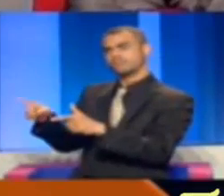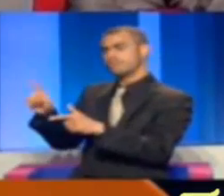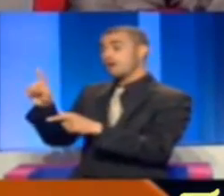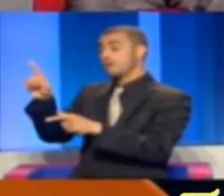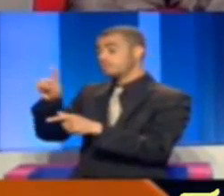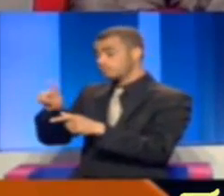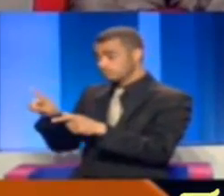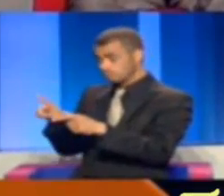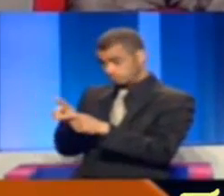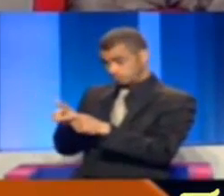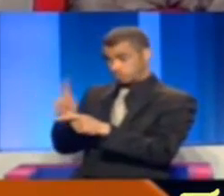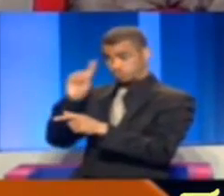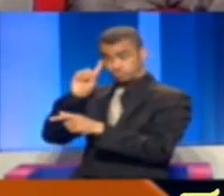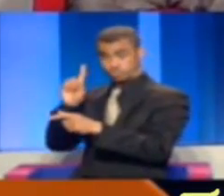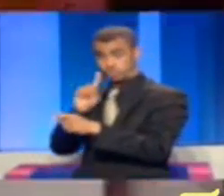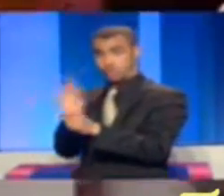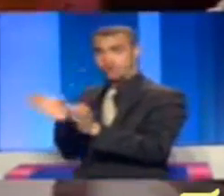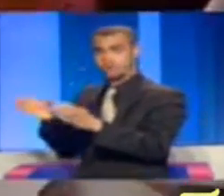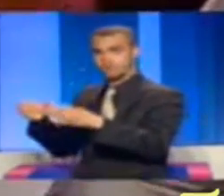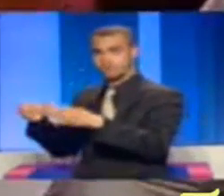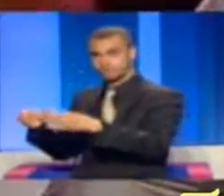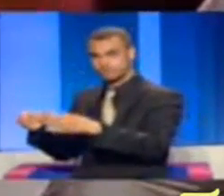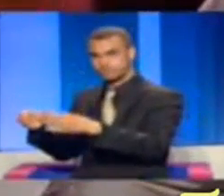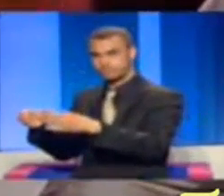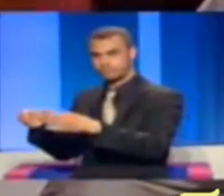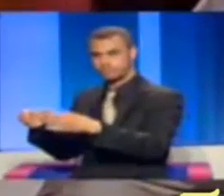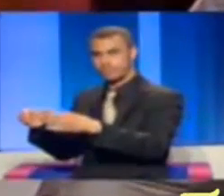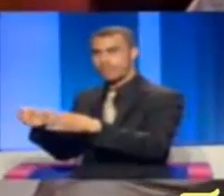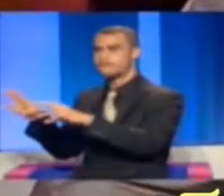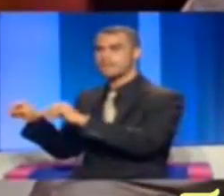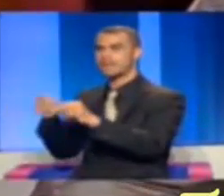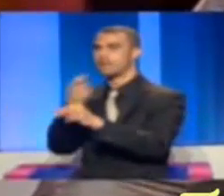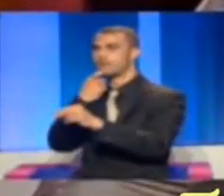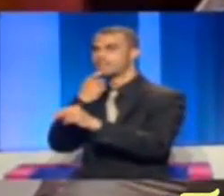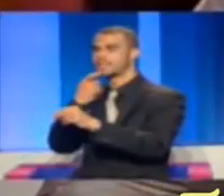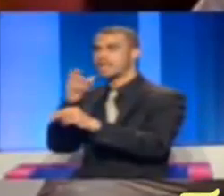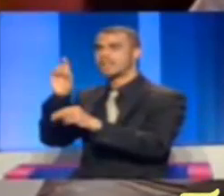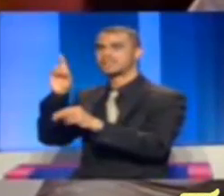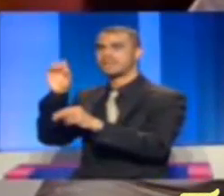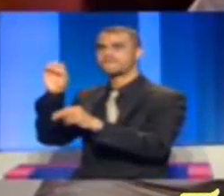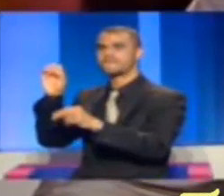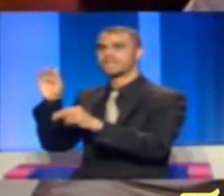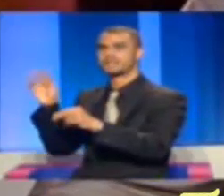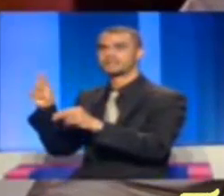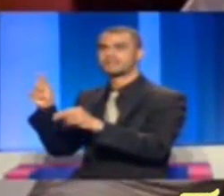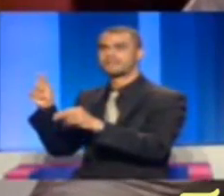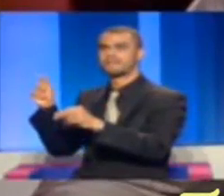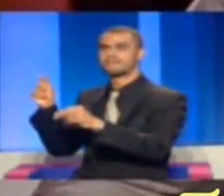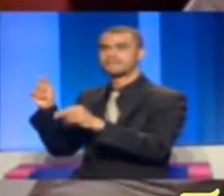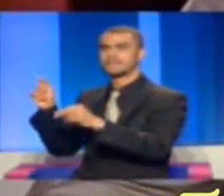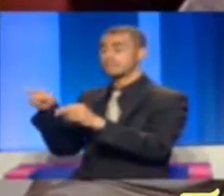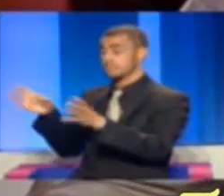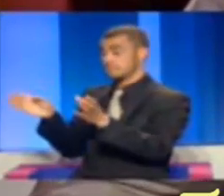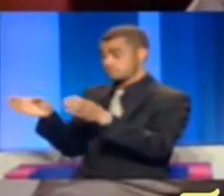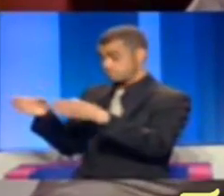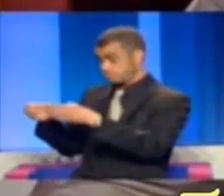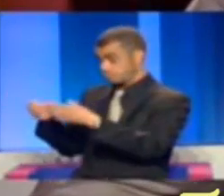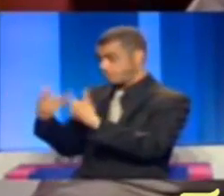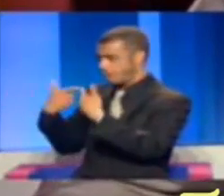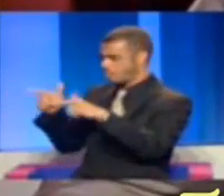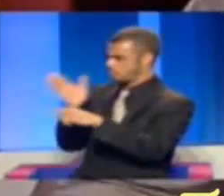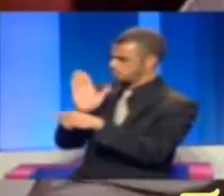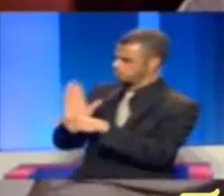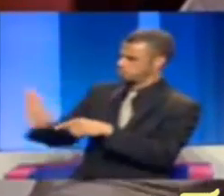مستوى اخر. وبالتالي حينما نتكلم عن لفظ السوغ او الديف اون اونغلي كنقولوا بانه ناس اللي لديهم